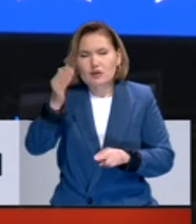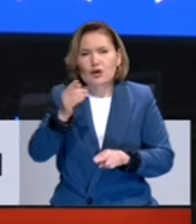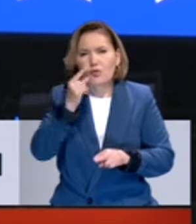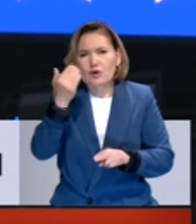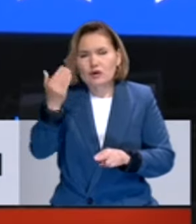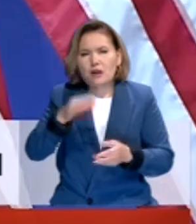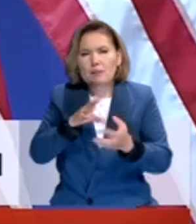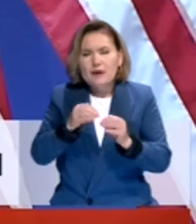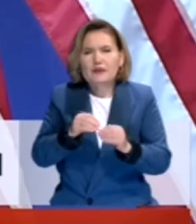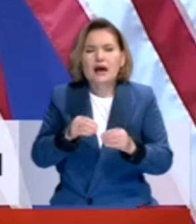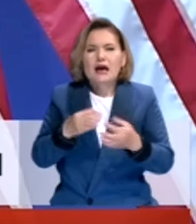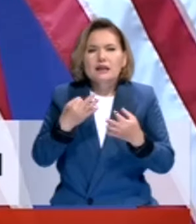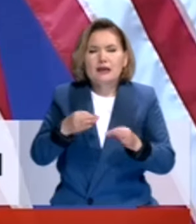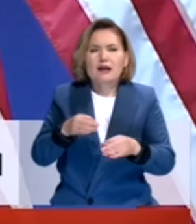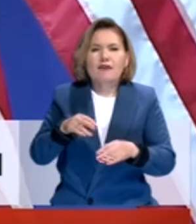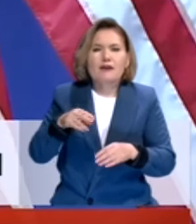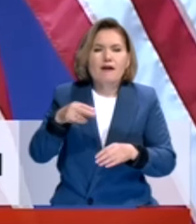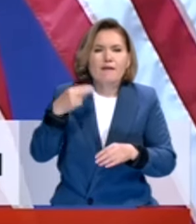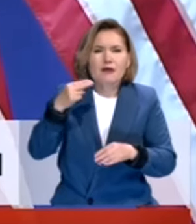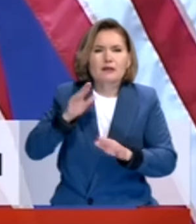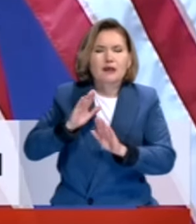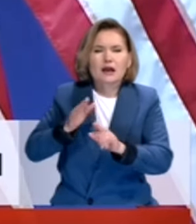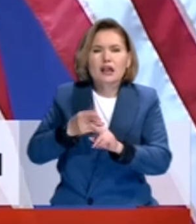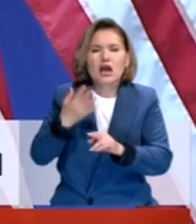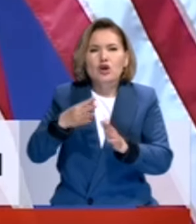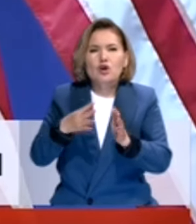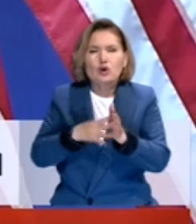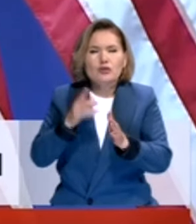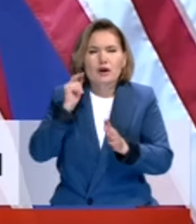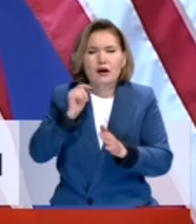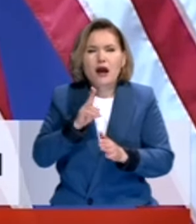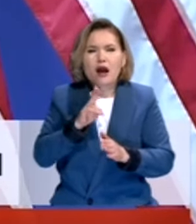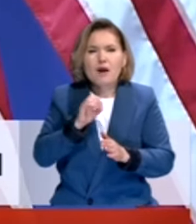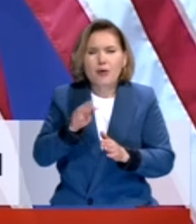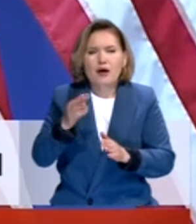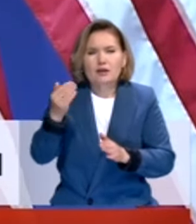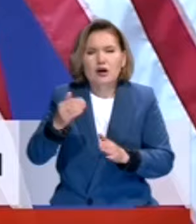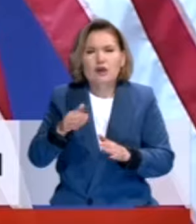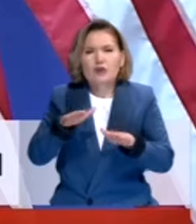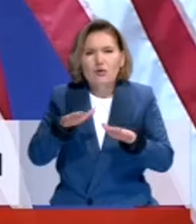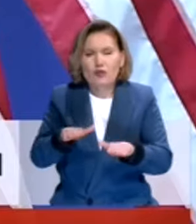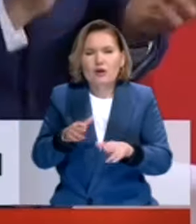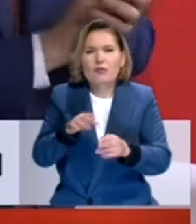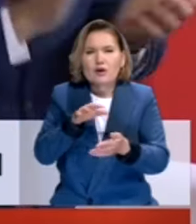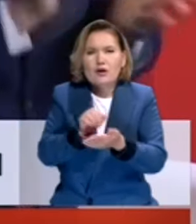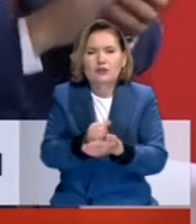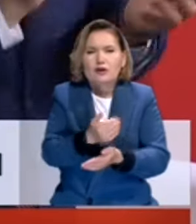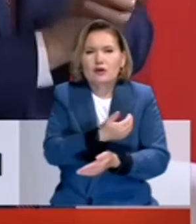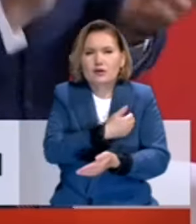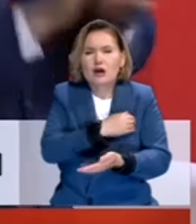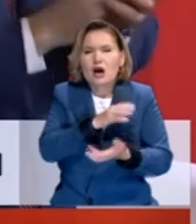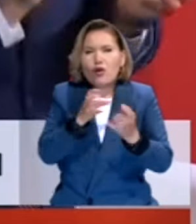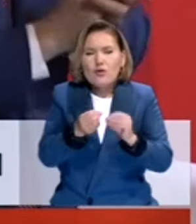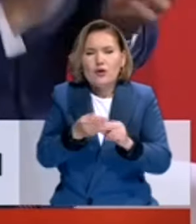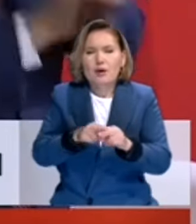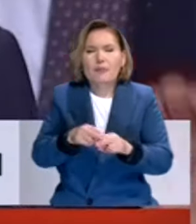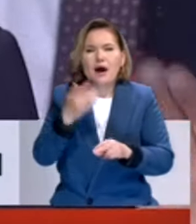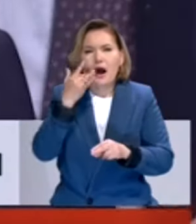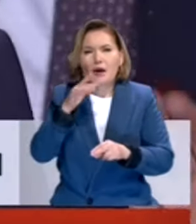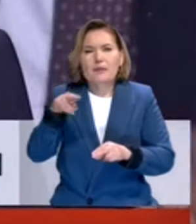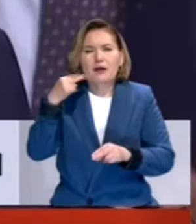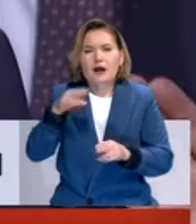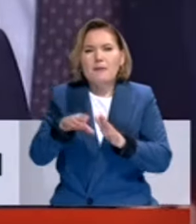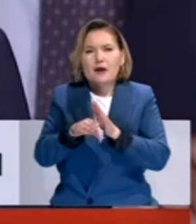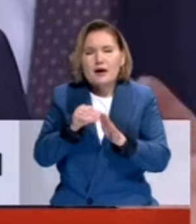Ол қазіргі демократ, вице-президент 59 жастағы Камала Харристің орнын басудан үмітті. Айта кетсек, ақшыта президенттік